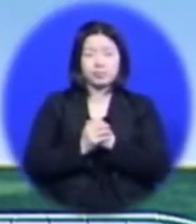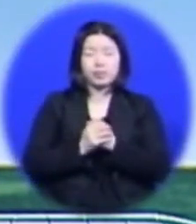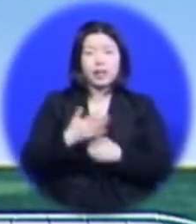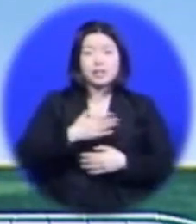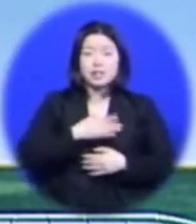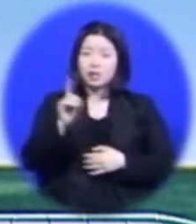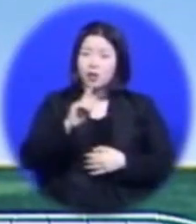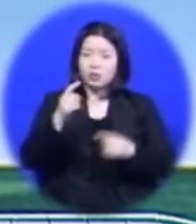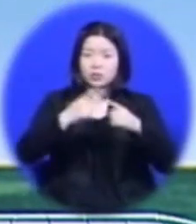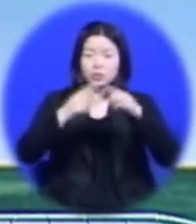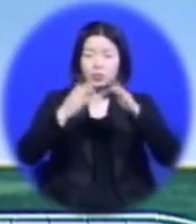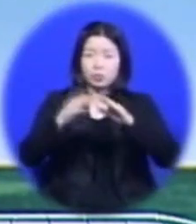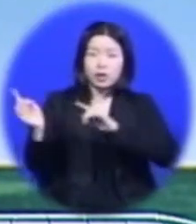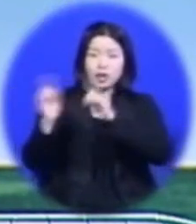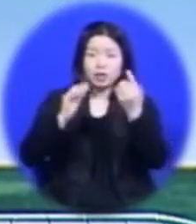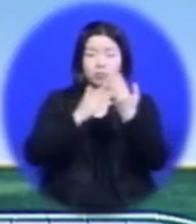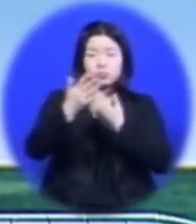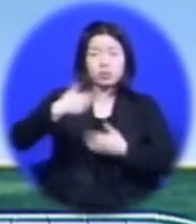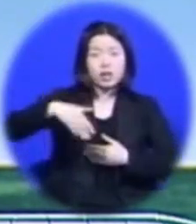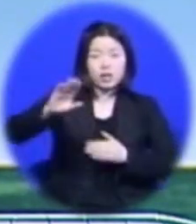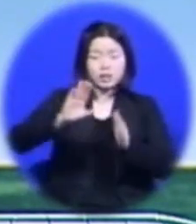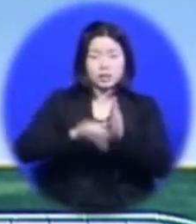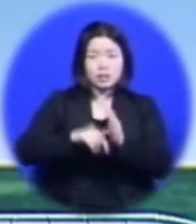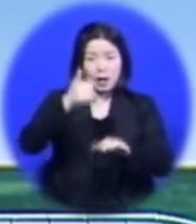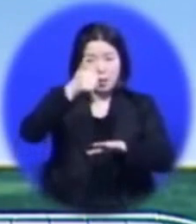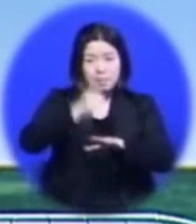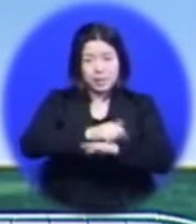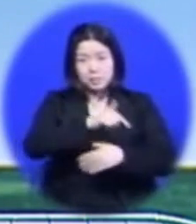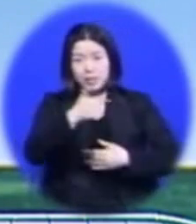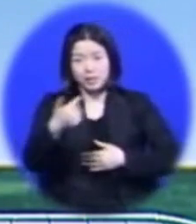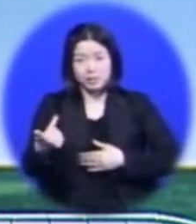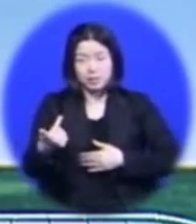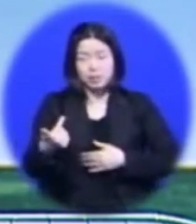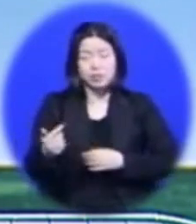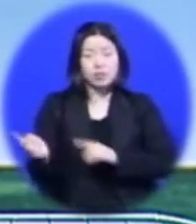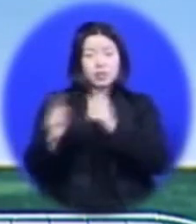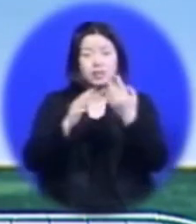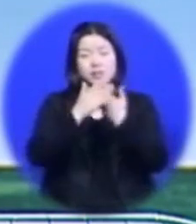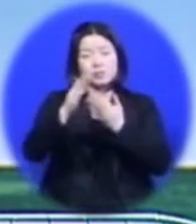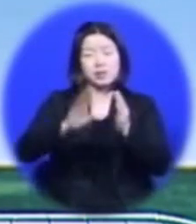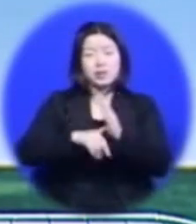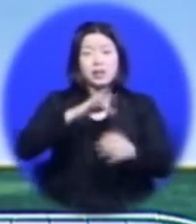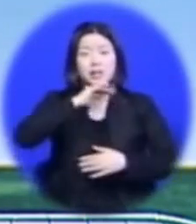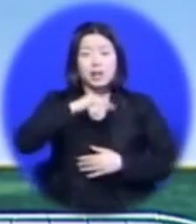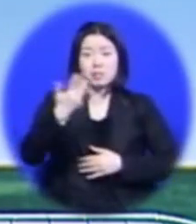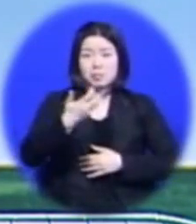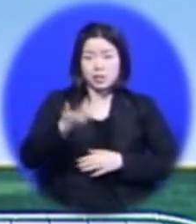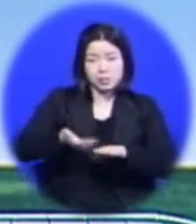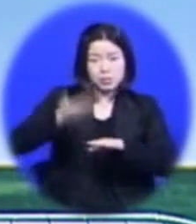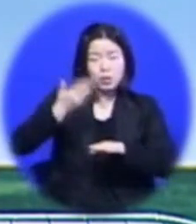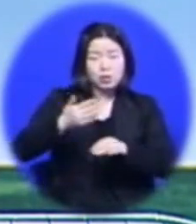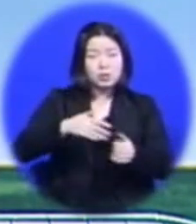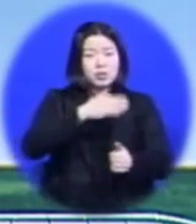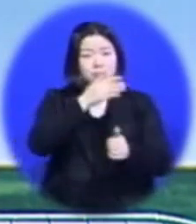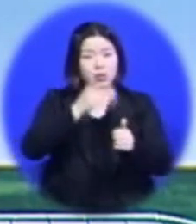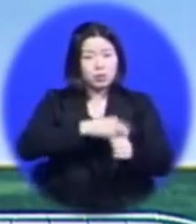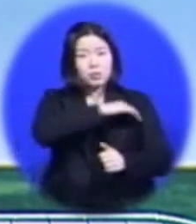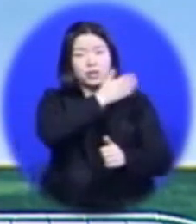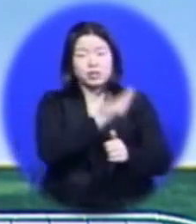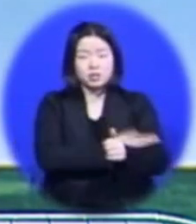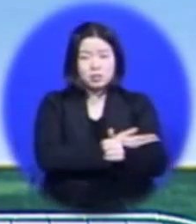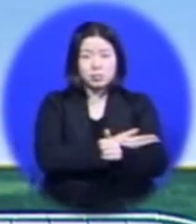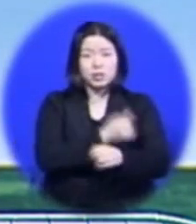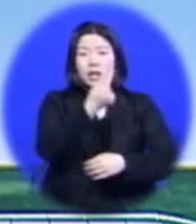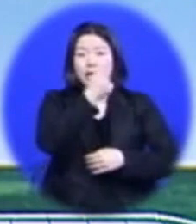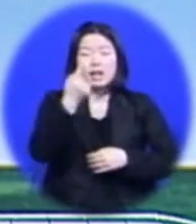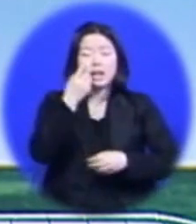제가 어느 교회 부흥회를 갔을 때 마지막 저녁 집회 때 80이 넘으신 어느 권사님 한 분이 간증을